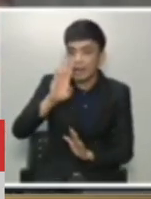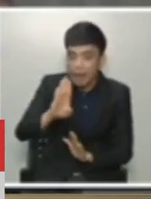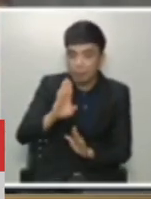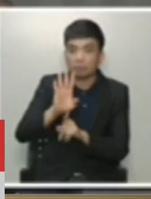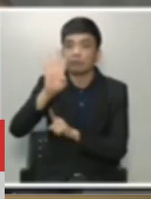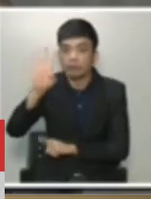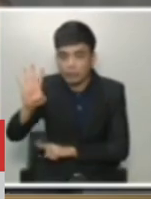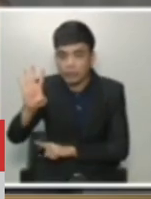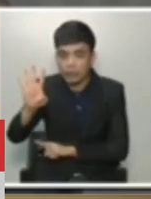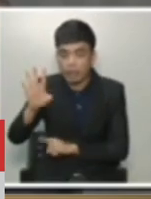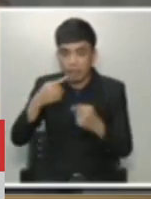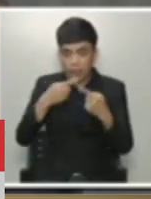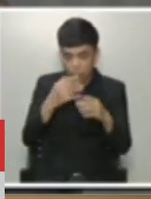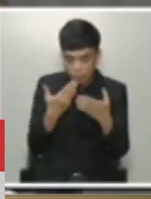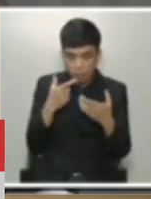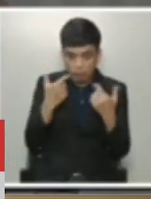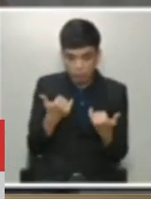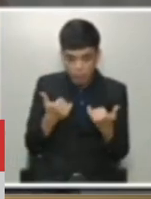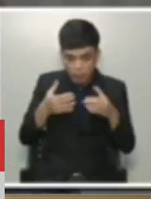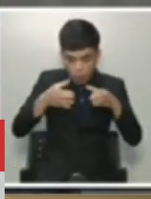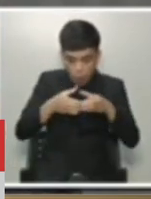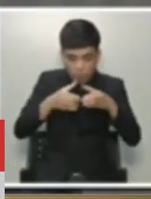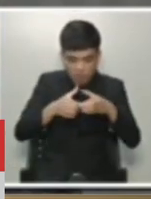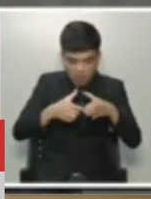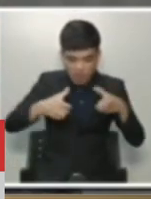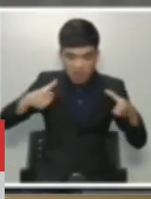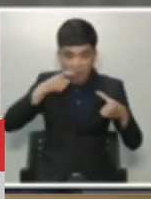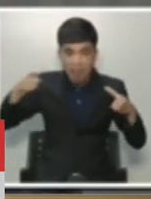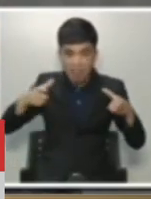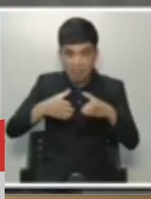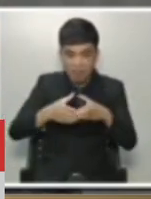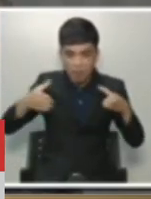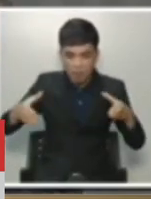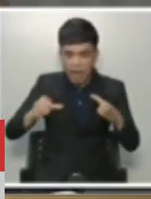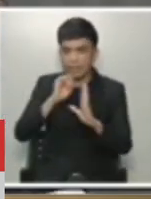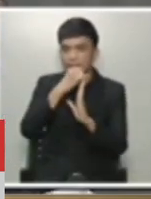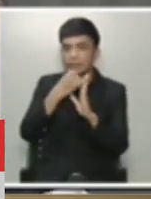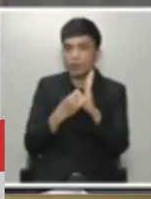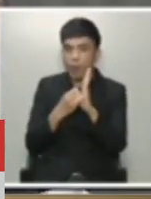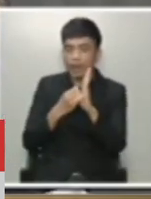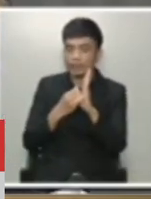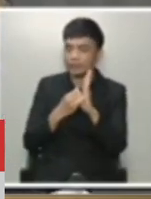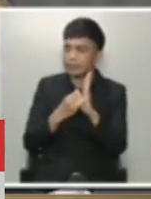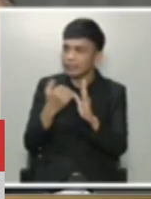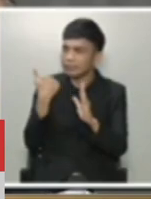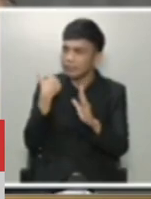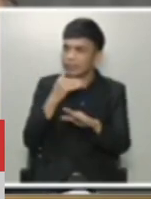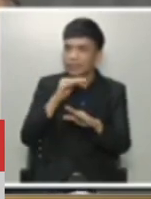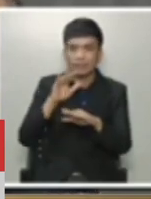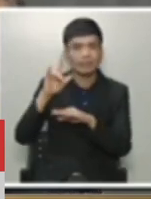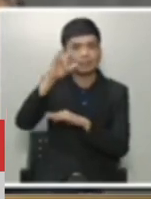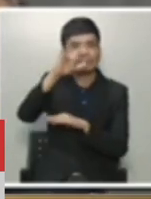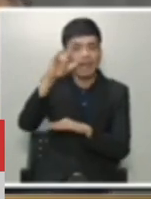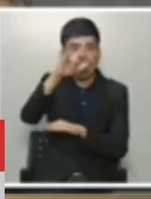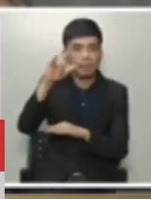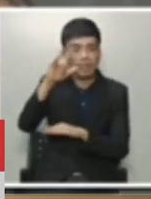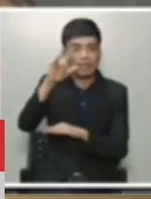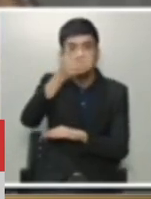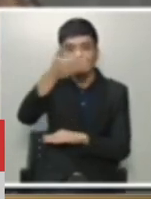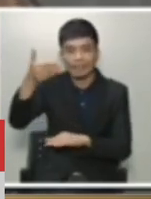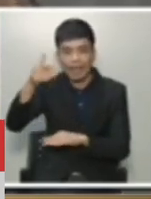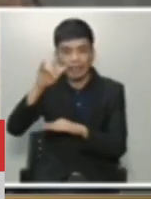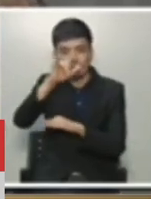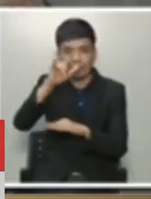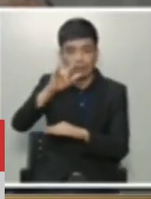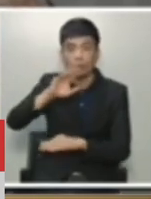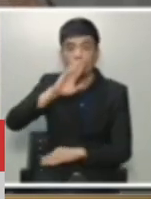ยโดยเฉพาะในจังหวัดที่มีสนามบินนานาชาตินะครับอาจจะมีผู้ป่วยถ้ามันระดับใหญ่ขึ้